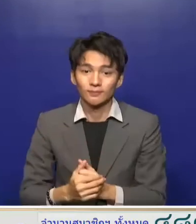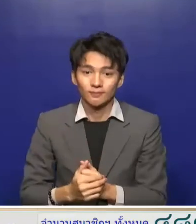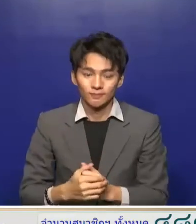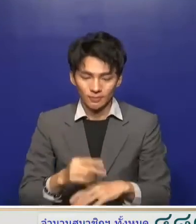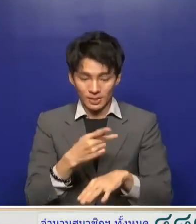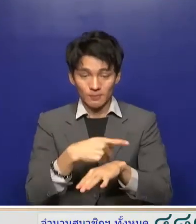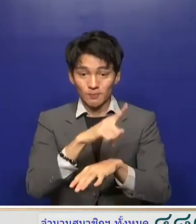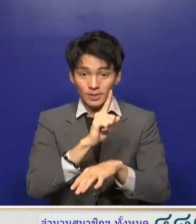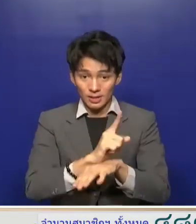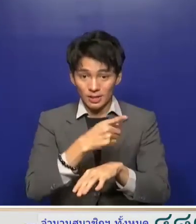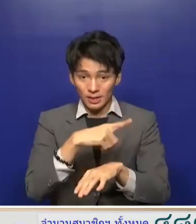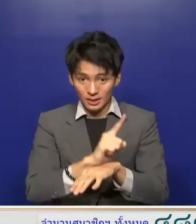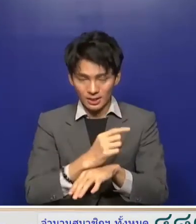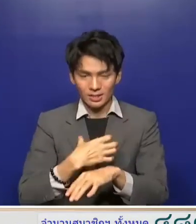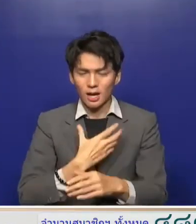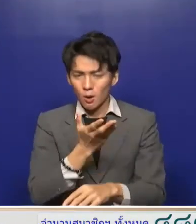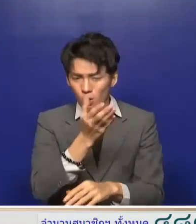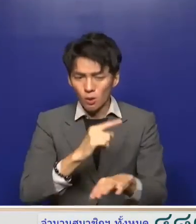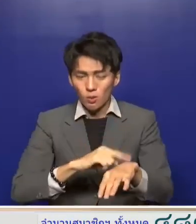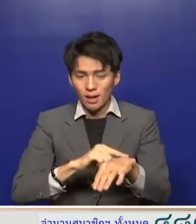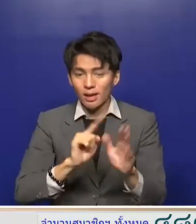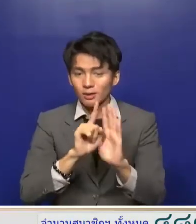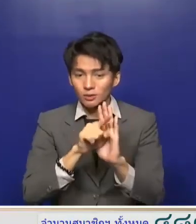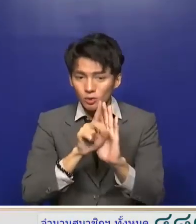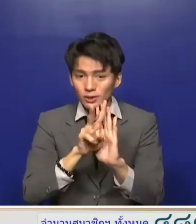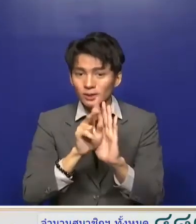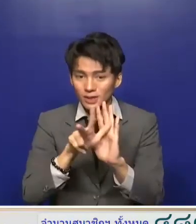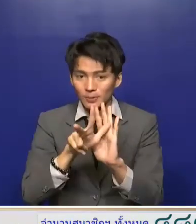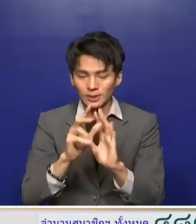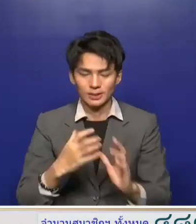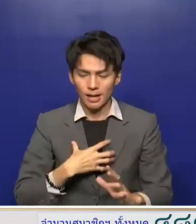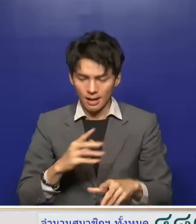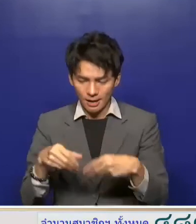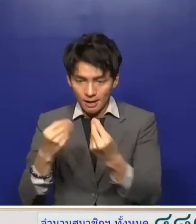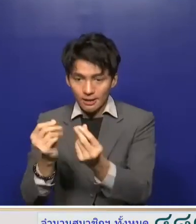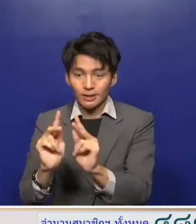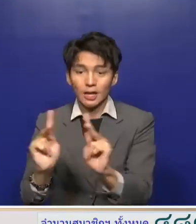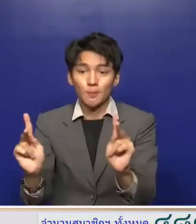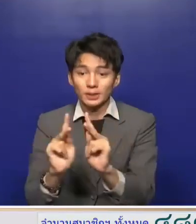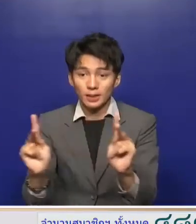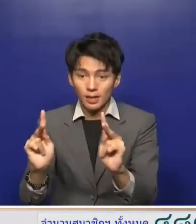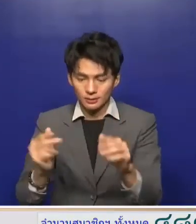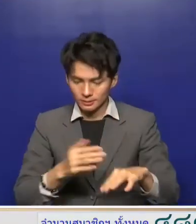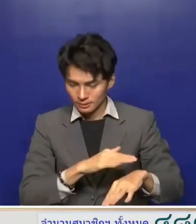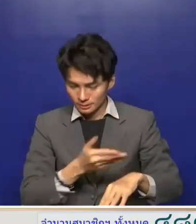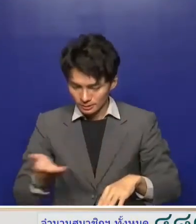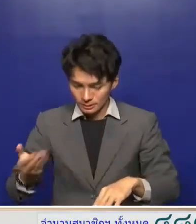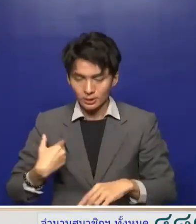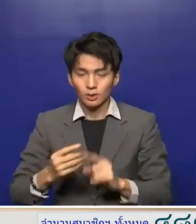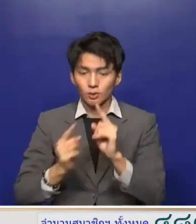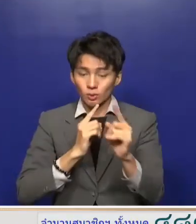แทนอีกแค่ 2-3 นาทีอยากจะให้กรรมาธิการบางท่านได้ตอบนะฮะในประเด็นที่เกี่ยว